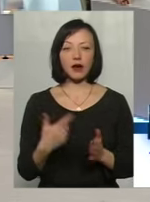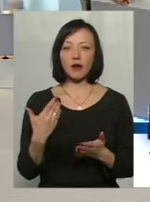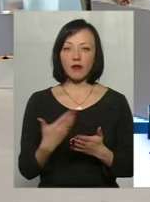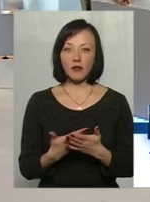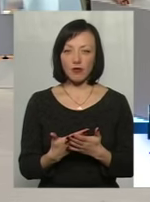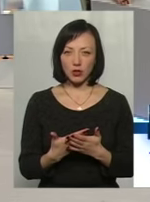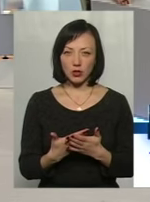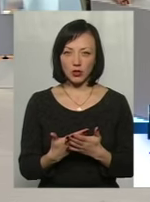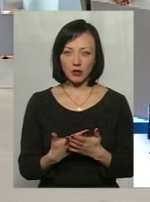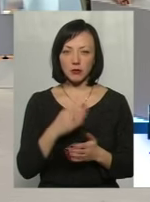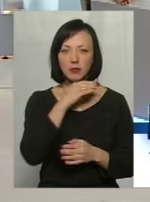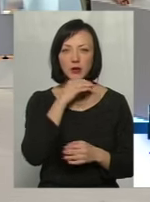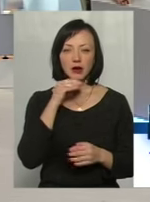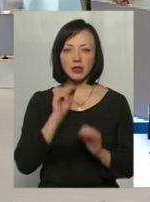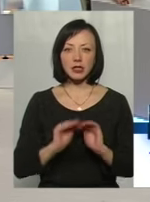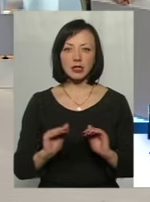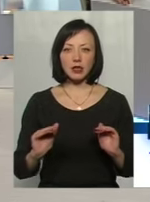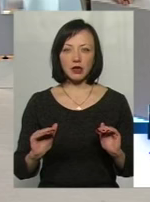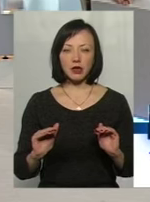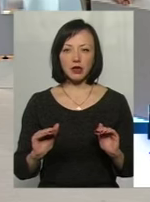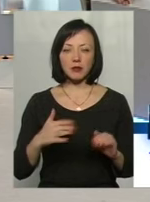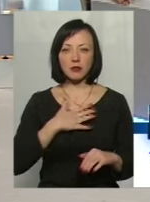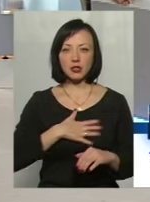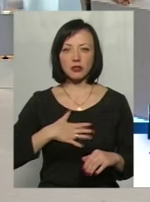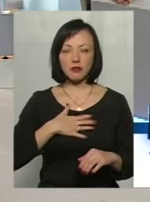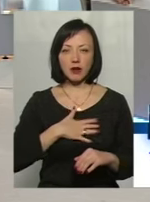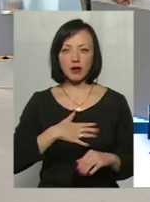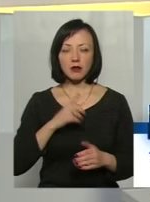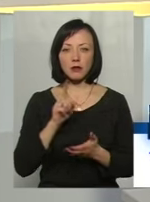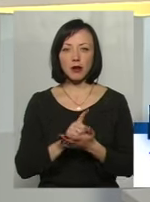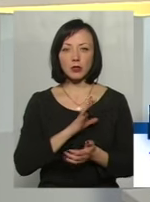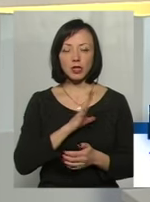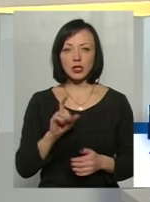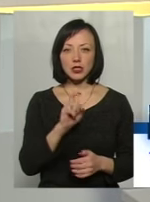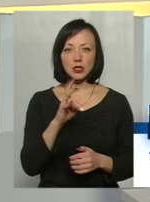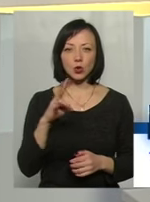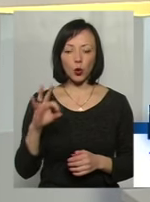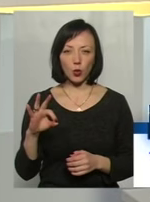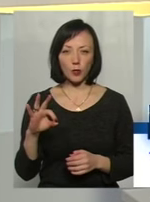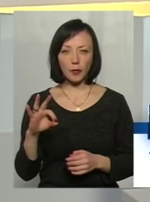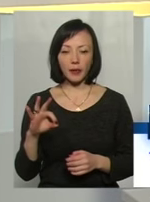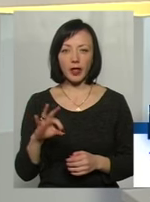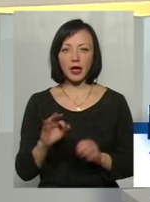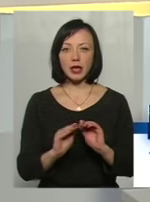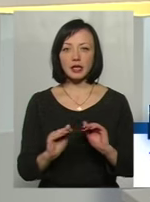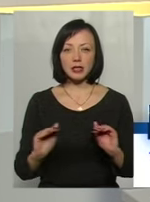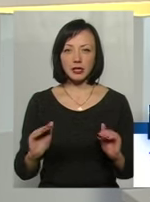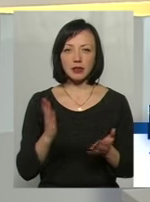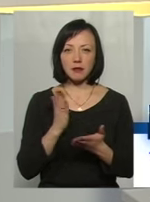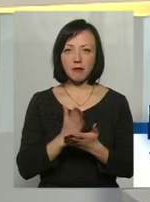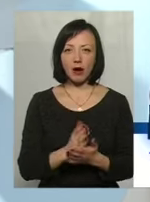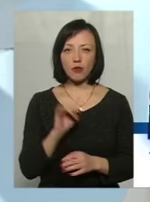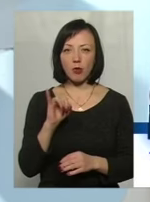дітей зараз дуже переживають, бо має бути ЗНО. І діти мають поганий рівень